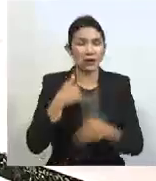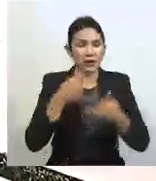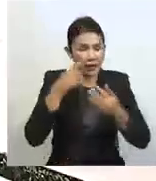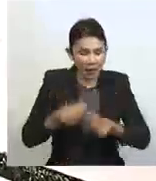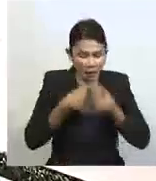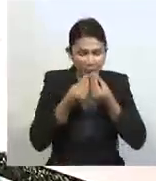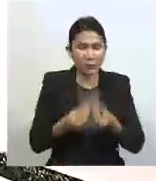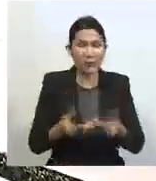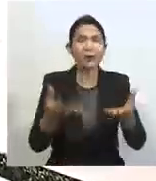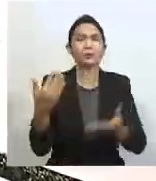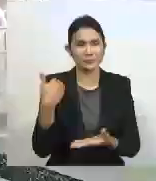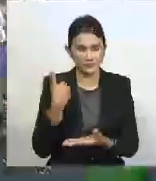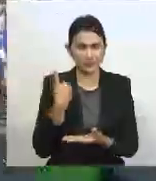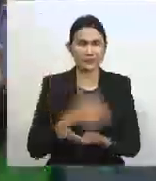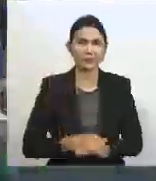รกลับไปด้วยค่ะ